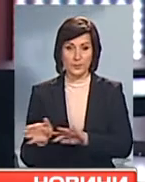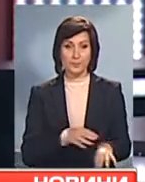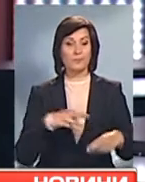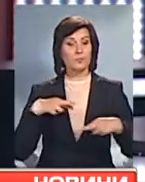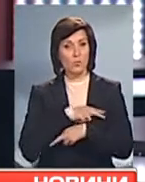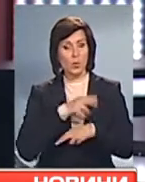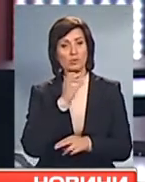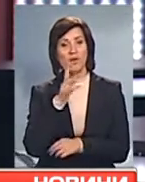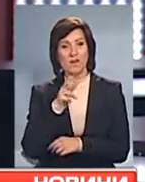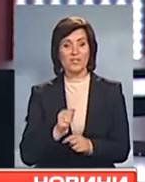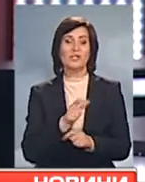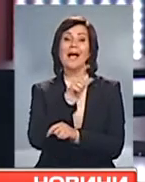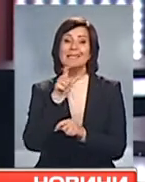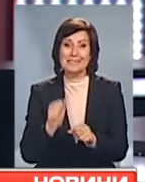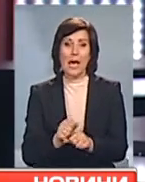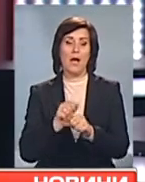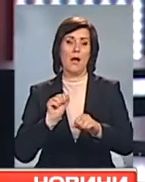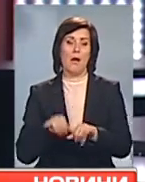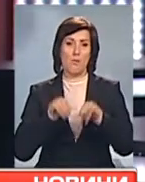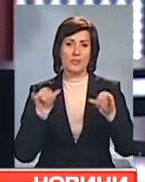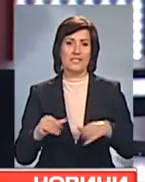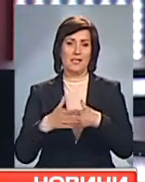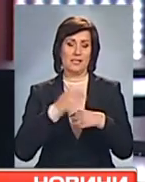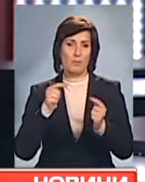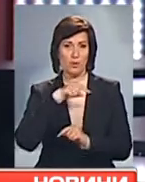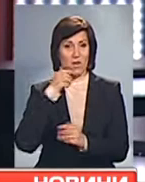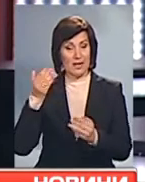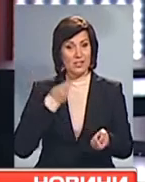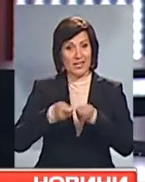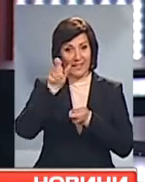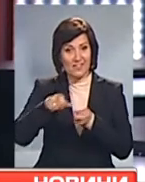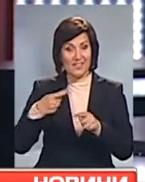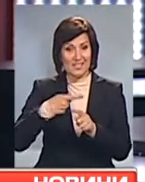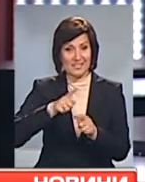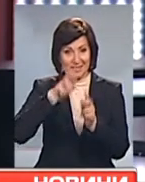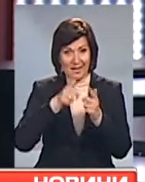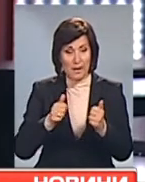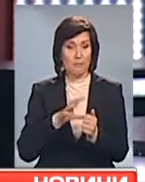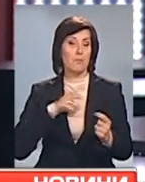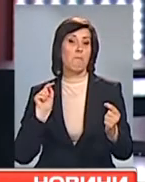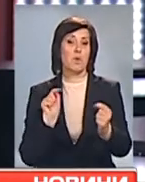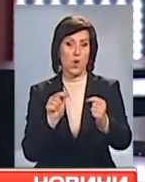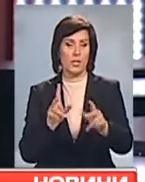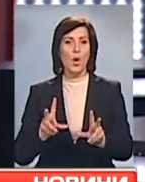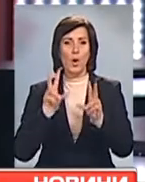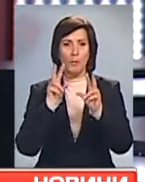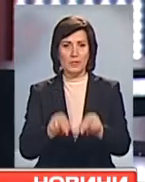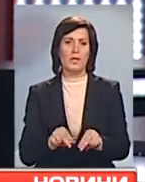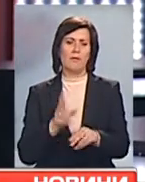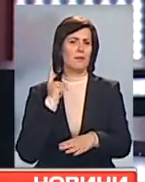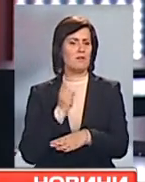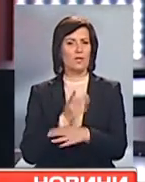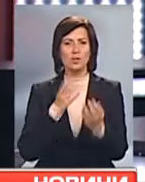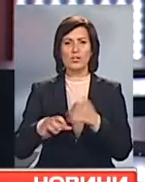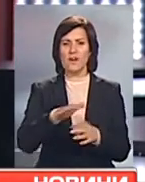Угорщина і Словаччина за посилення санкцій проти Росії. Раніше керівники цих країн-членів ЄС виступали проти і обіцяли накласти вето,